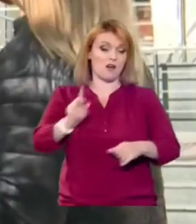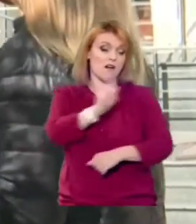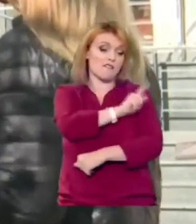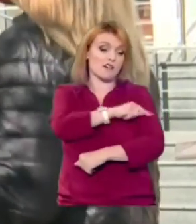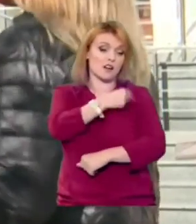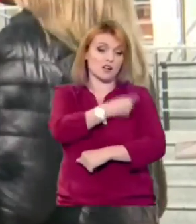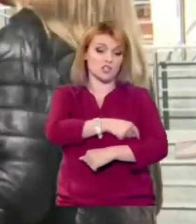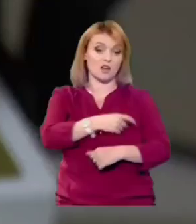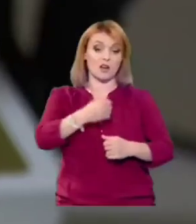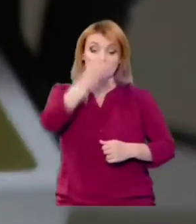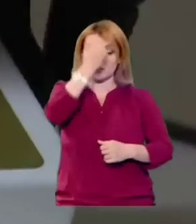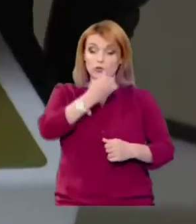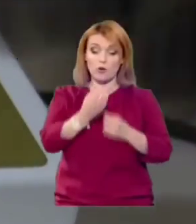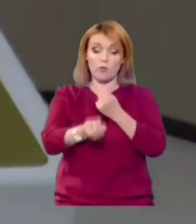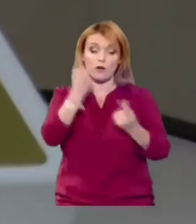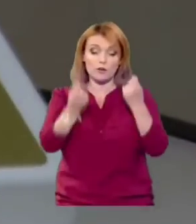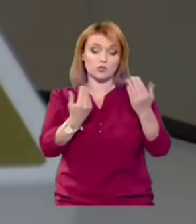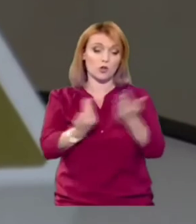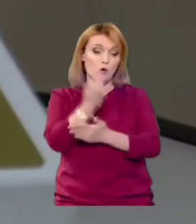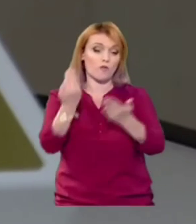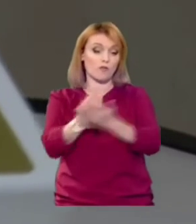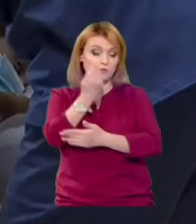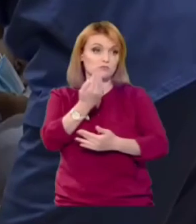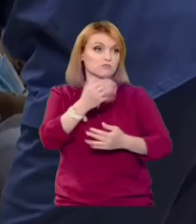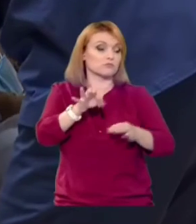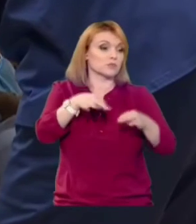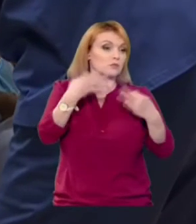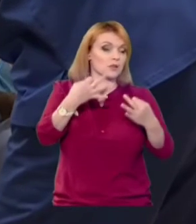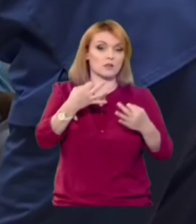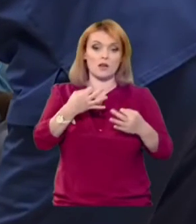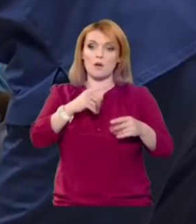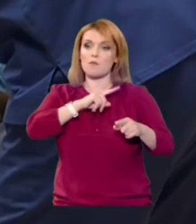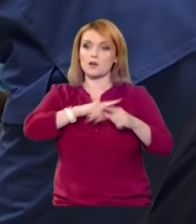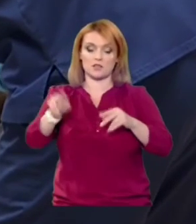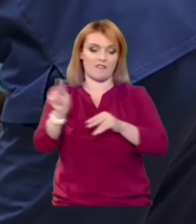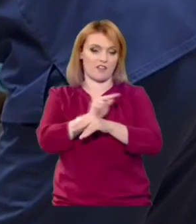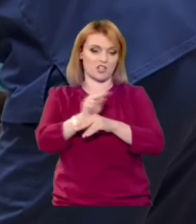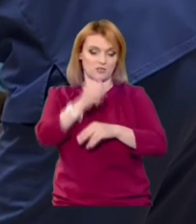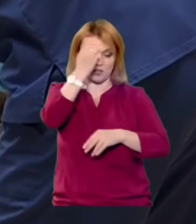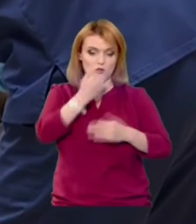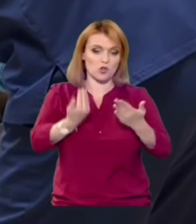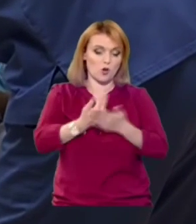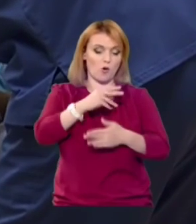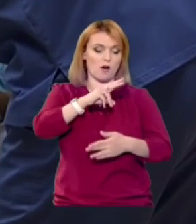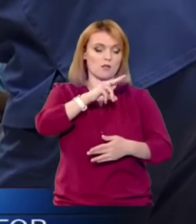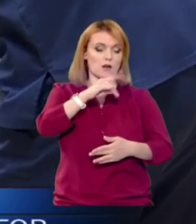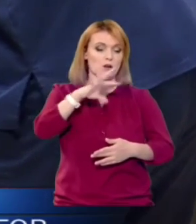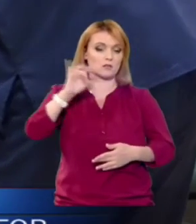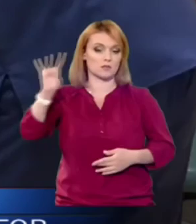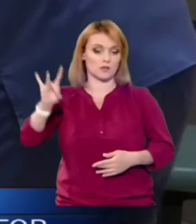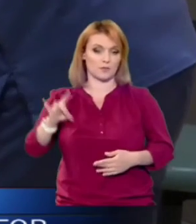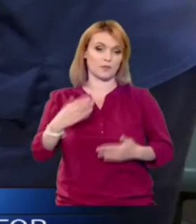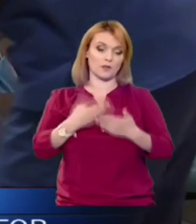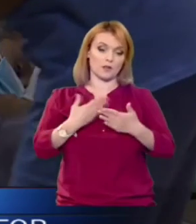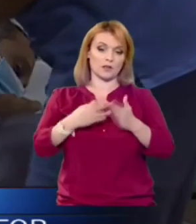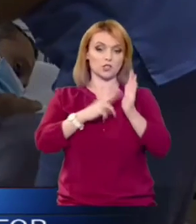prezent tratamentul formațiunilor benigne ale pielii în mod sigur și inofensiv, afirmă doctorii. Potrivit ultimelor statistici, în jur de